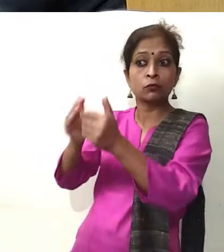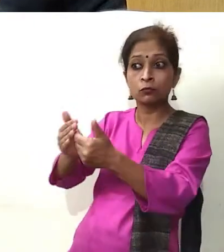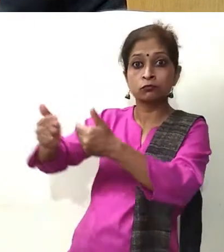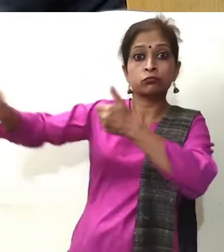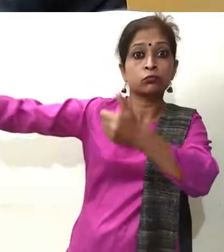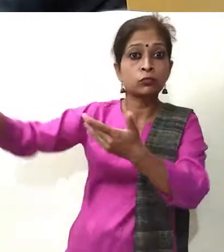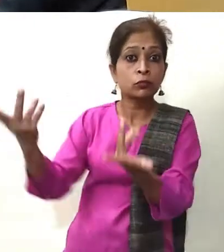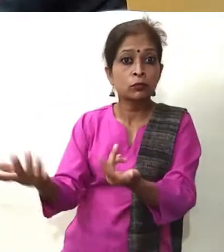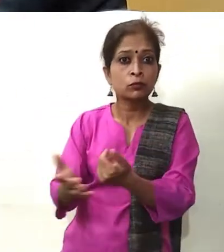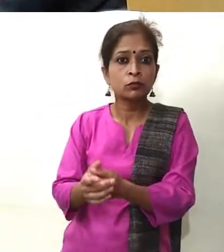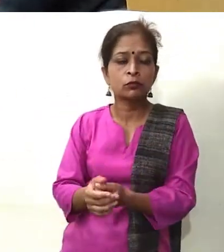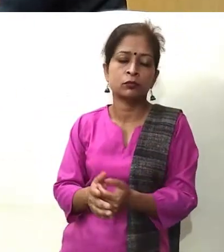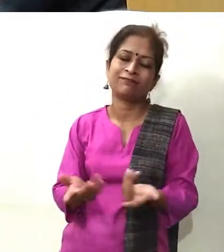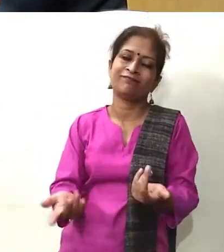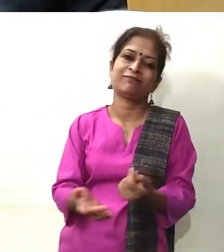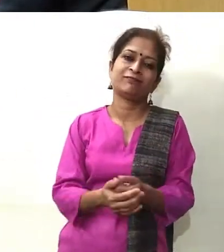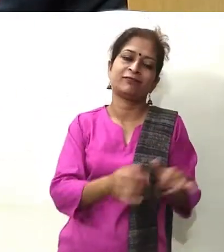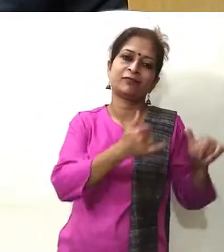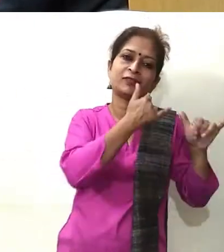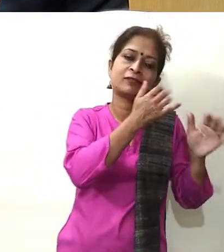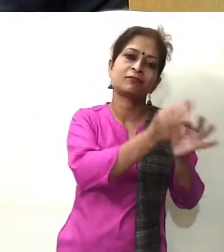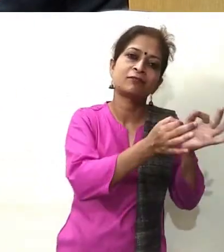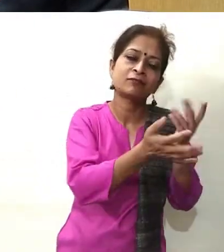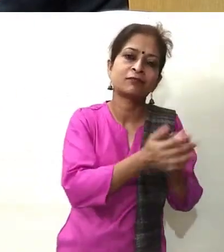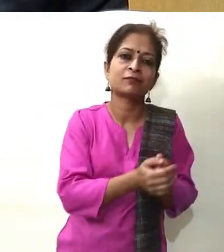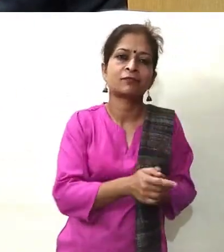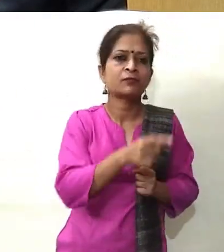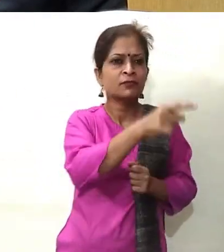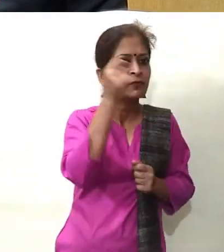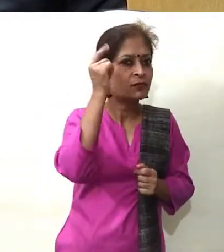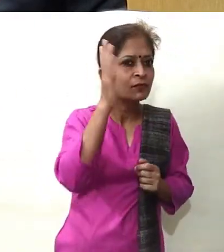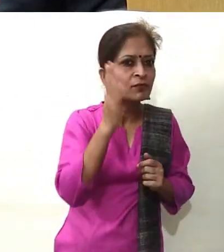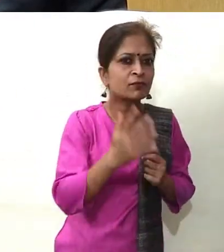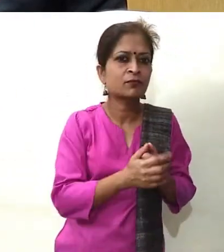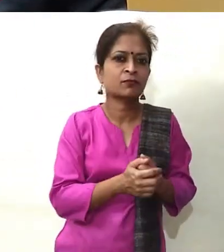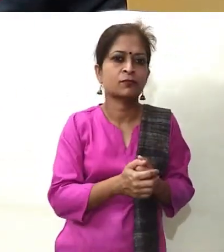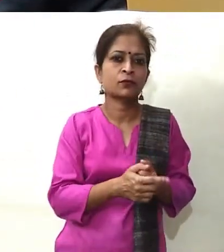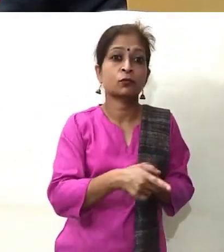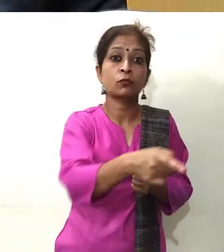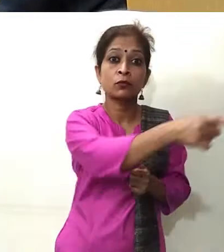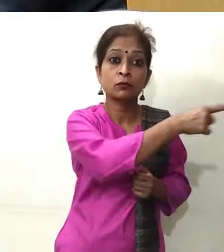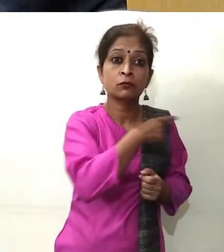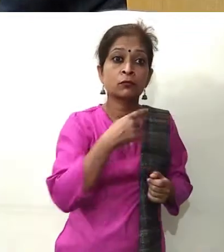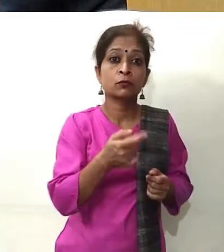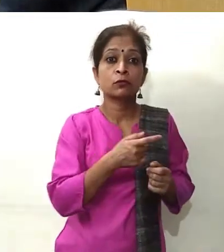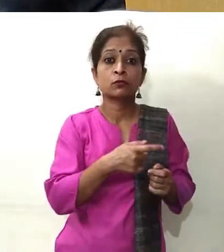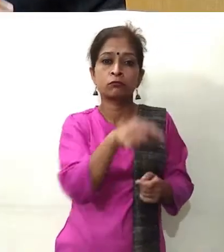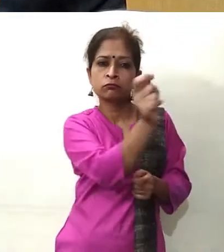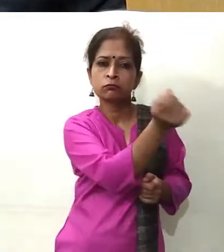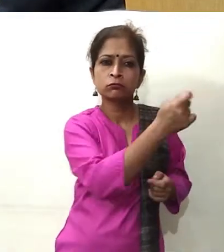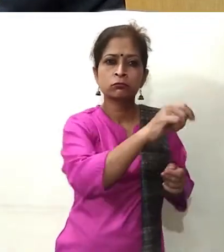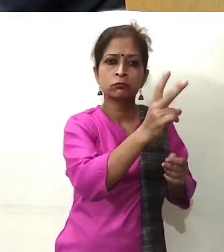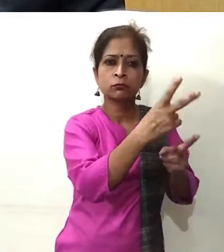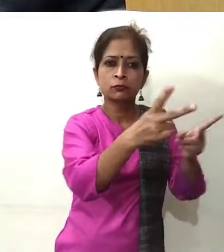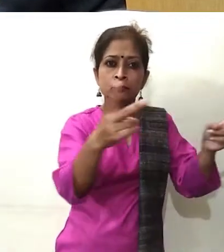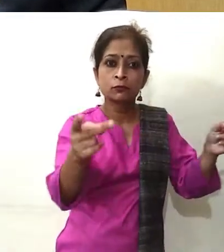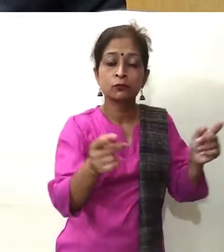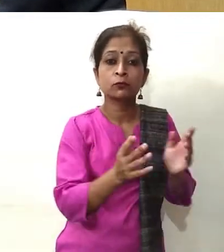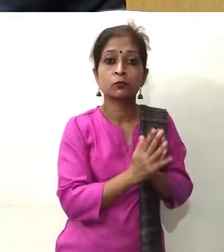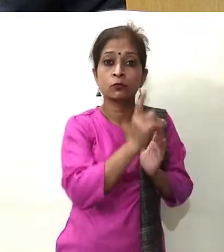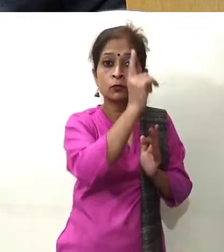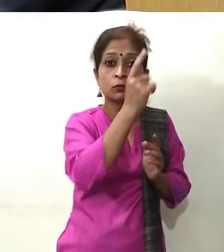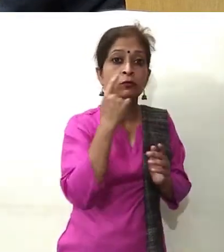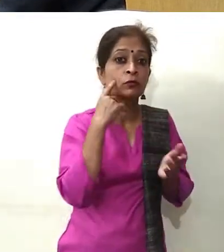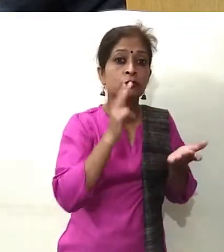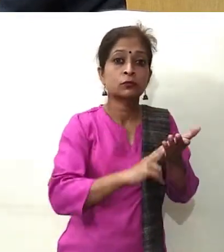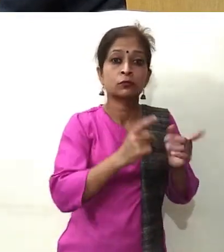कृष्ण कहते हैं, तो समझा नहीं, तुम्हारे पास सारे दिव्यास्त्र हैं, तुमने धोखे से, इंद्र ने धोखे